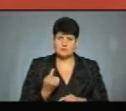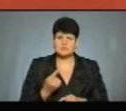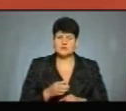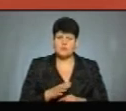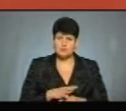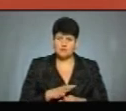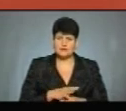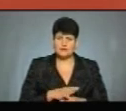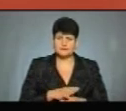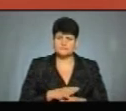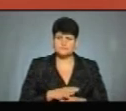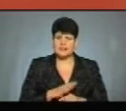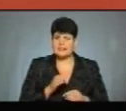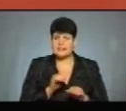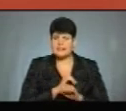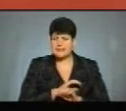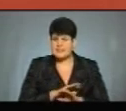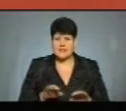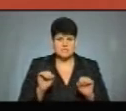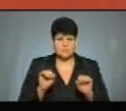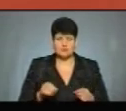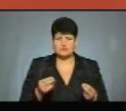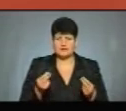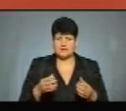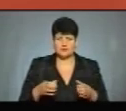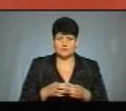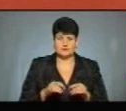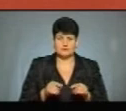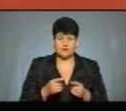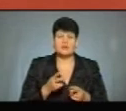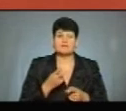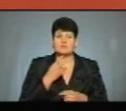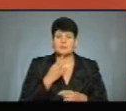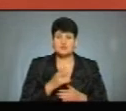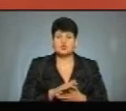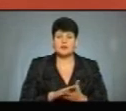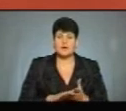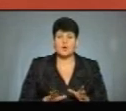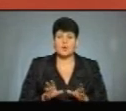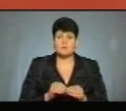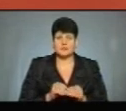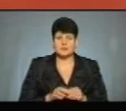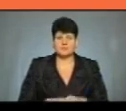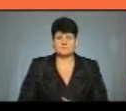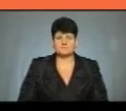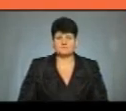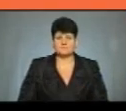були неспроможні фінансово громади створені та як він бачить далі об'єднання громад.